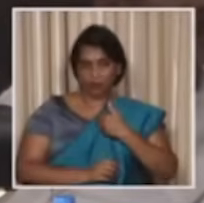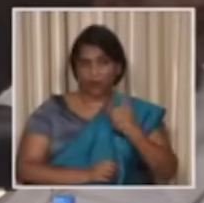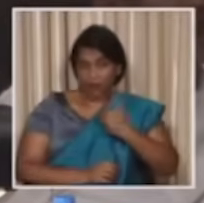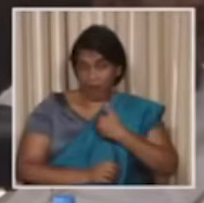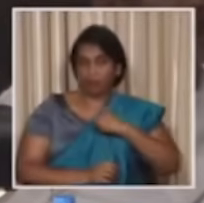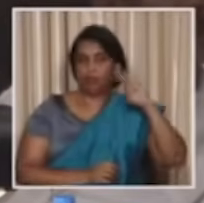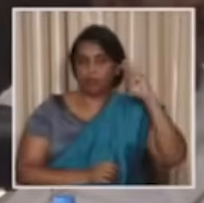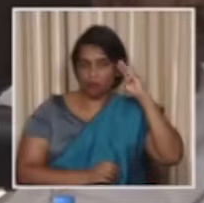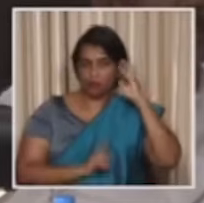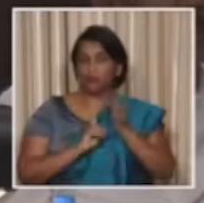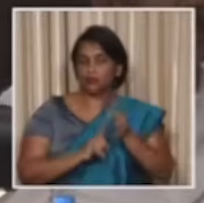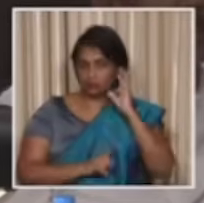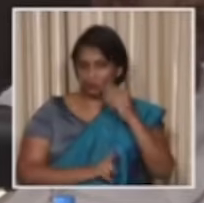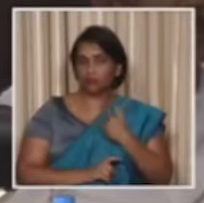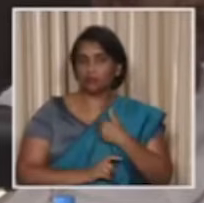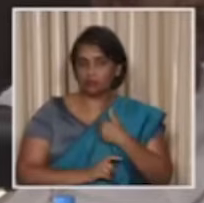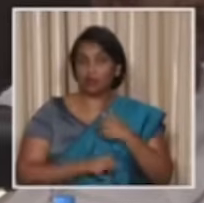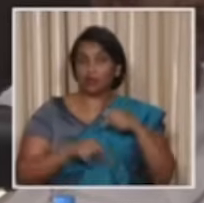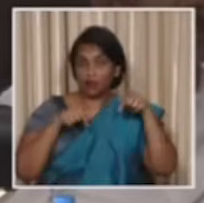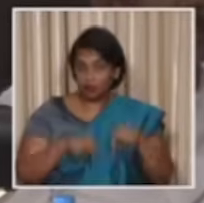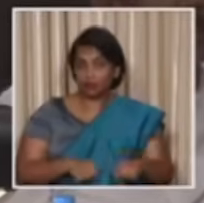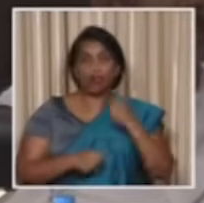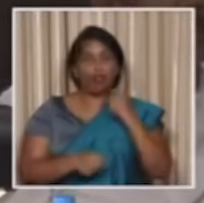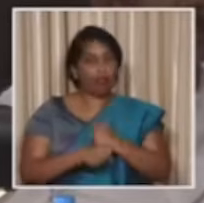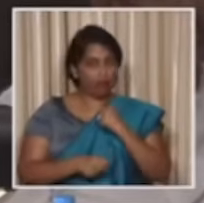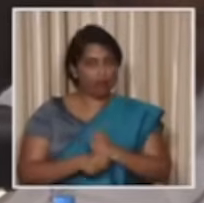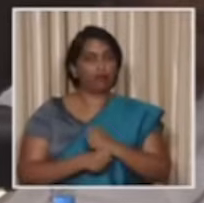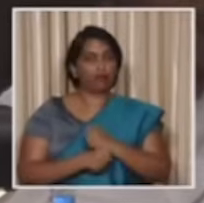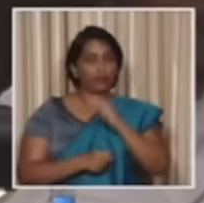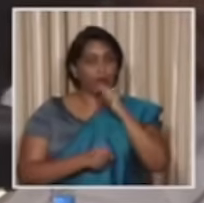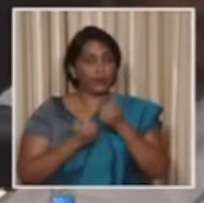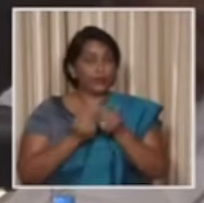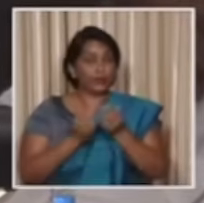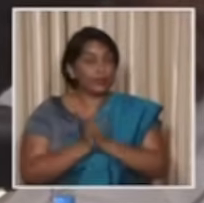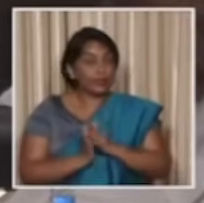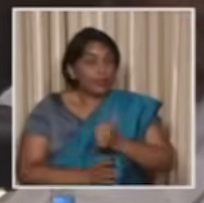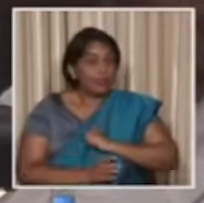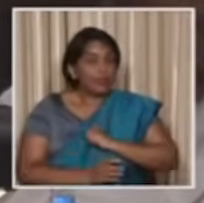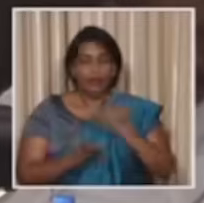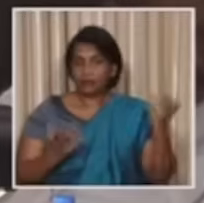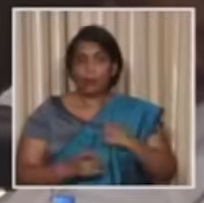අපි පොරොන්දු වෙනවා සභාපතිතුමා අද මේ ආණ්ඩුව විසින් ස්වකමැත්ත වෙනුවට